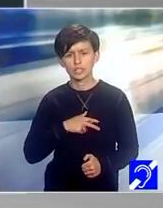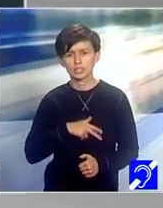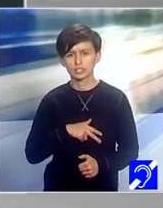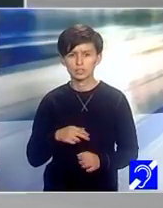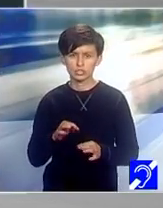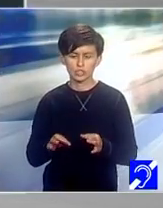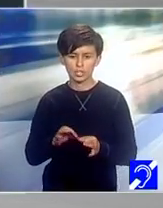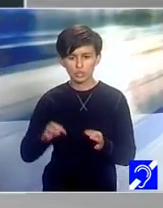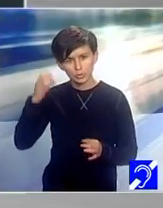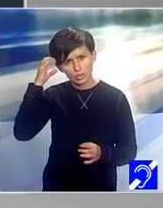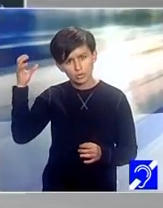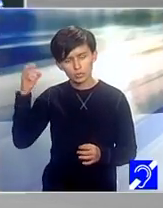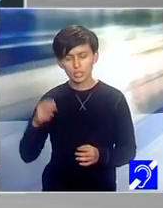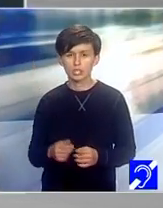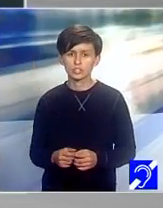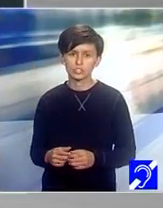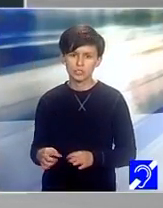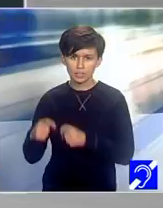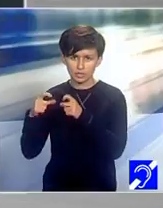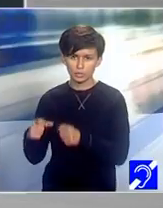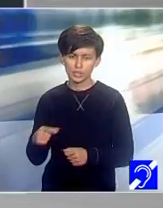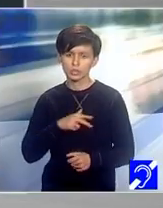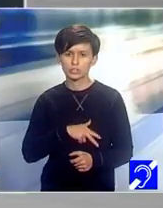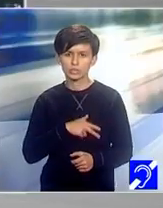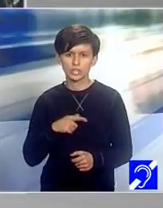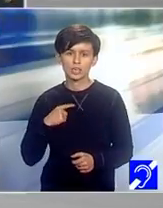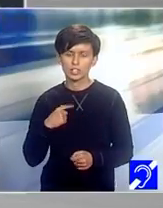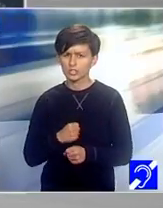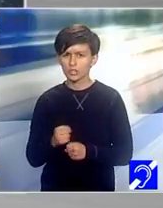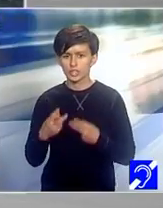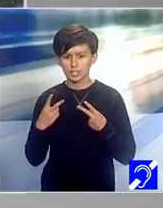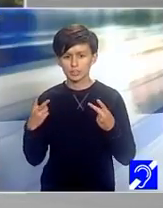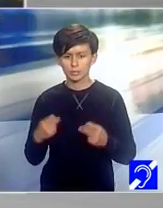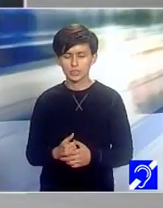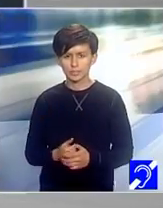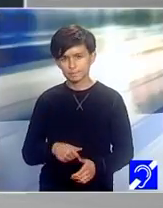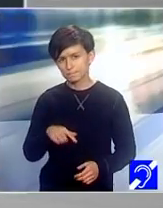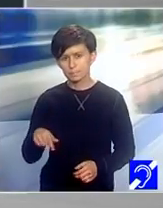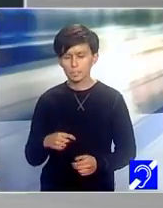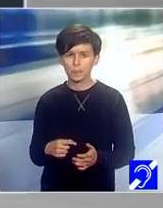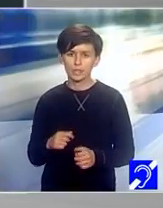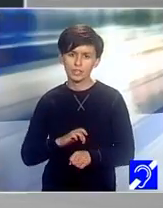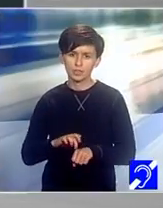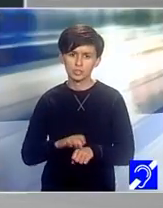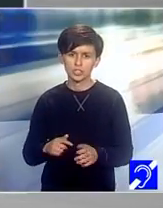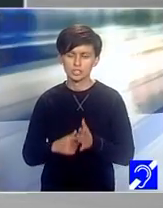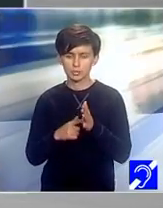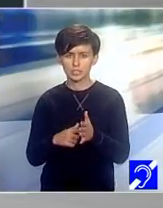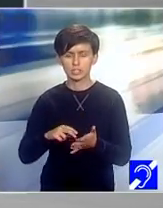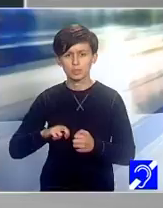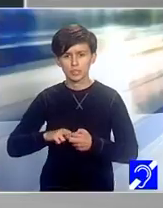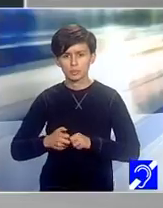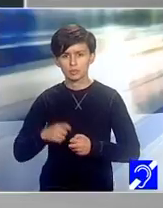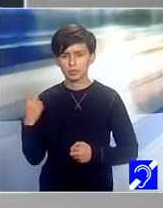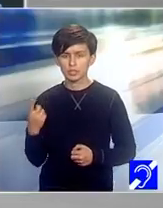primează foarte mult. Deci răspunsul meu este noi am încercat să adresăm aceste probleme ale orașului în aplicația noastră